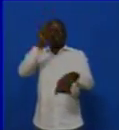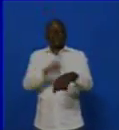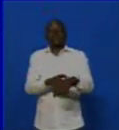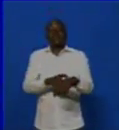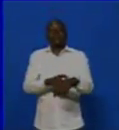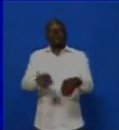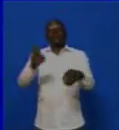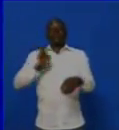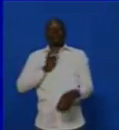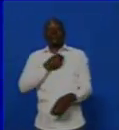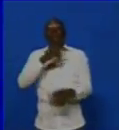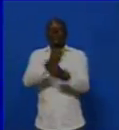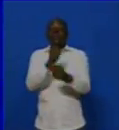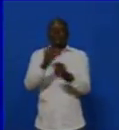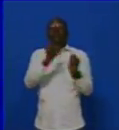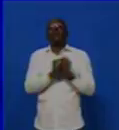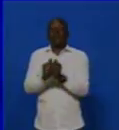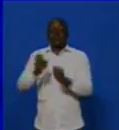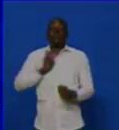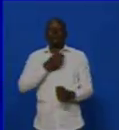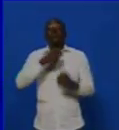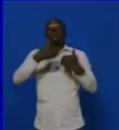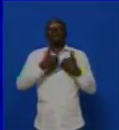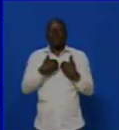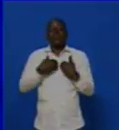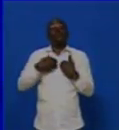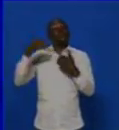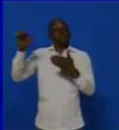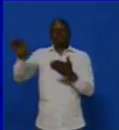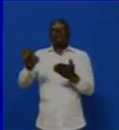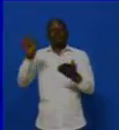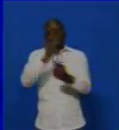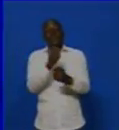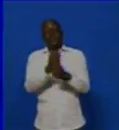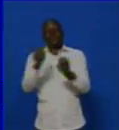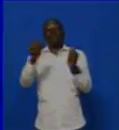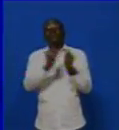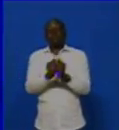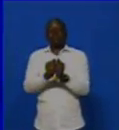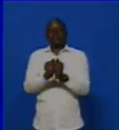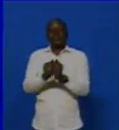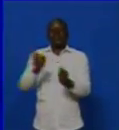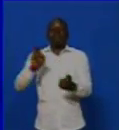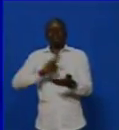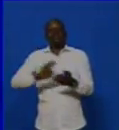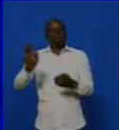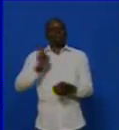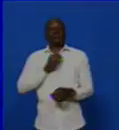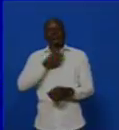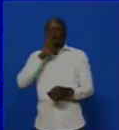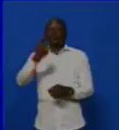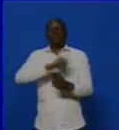nous travaillons ensemble. Nous avons d'ailleurs un protocole que nous travaillons là-dessus. Et nous sommes très contents au nom de tous les chauffeurs routiers du